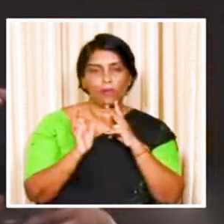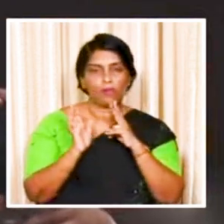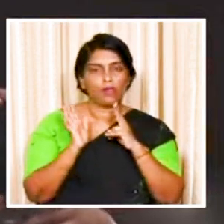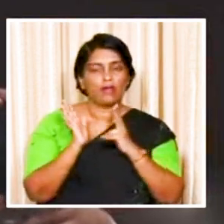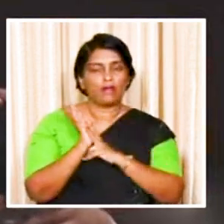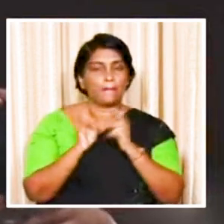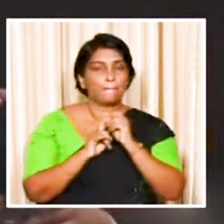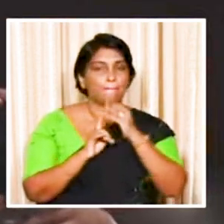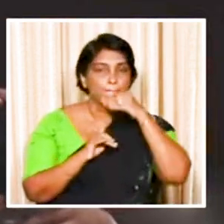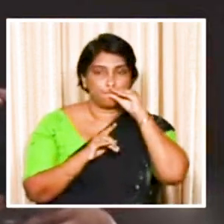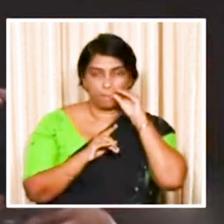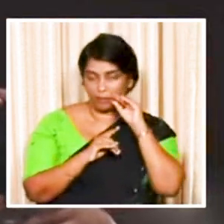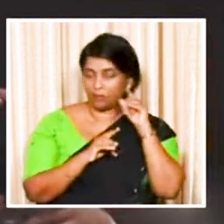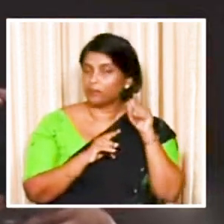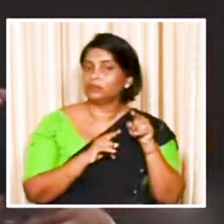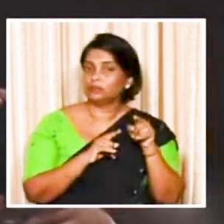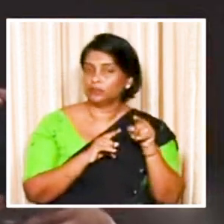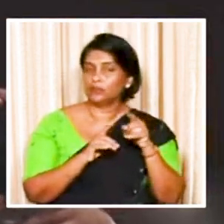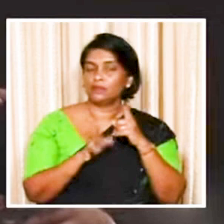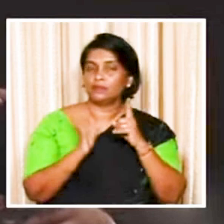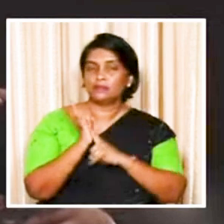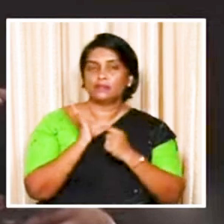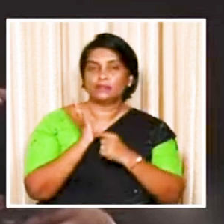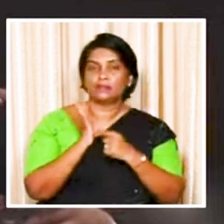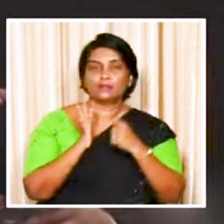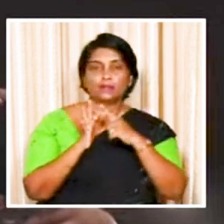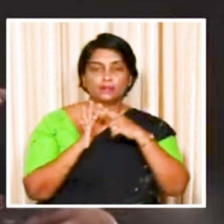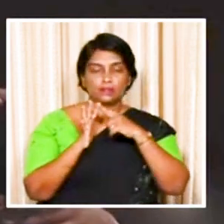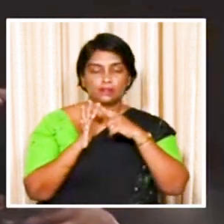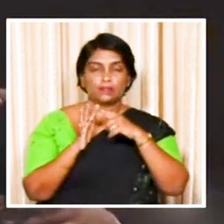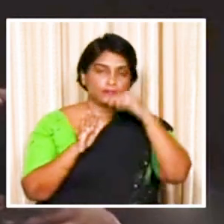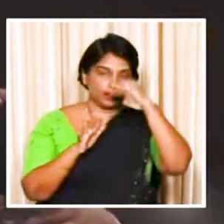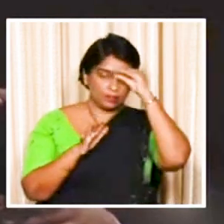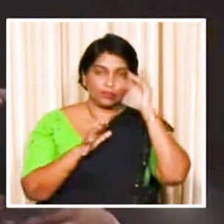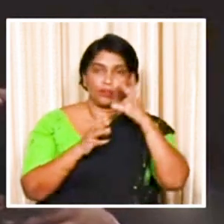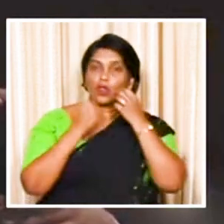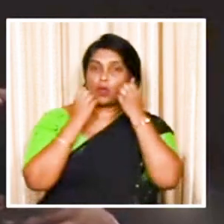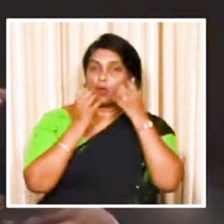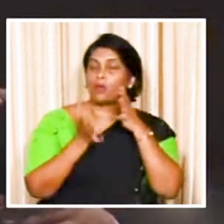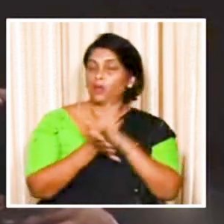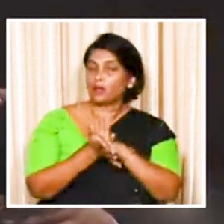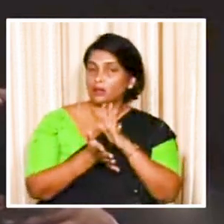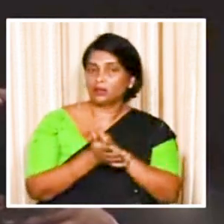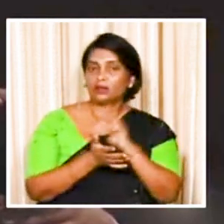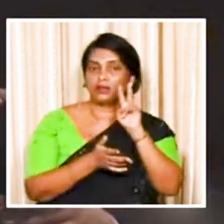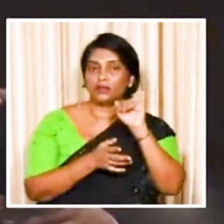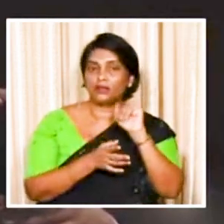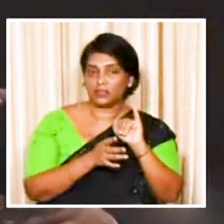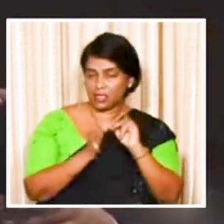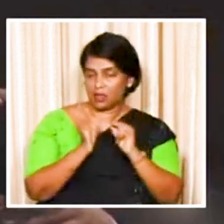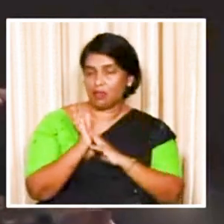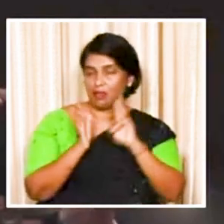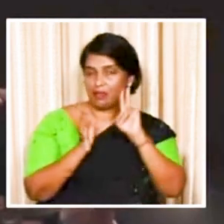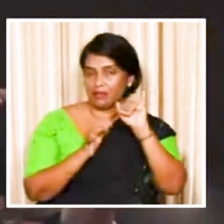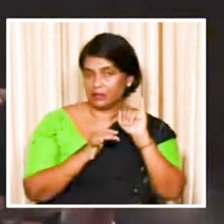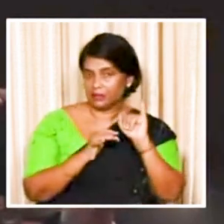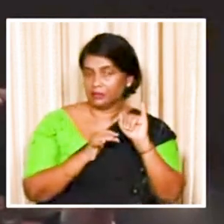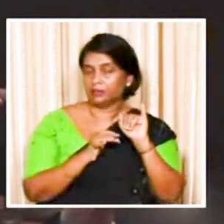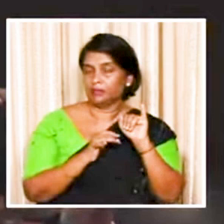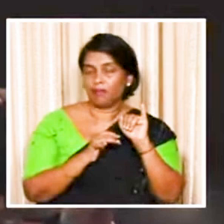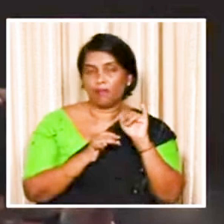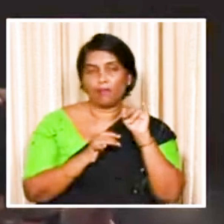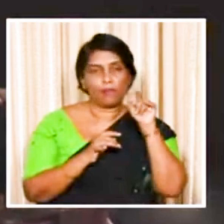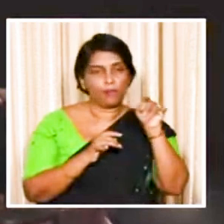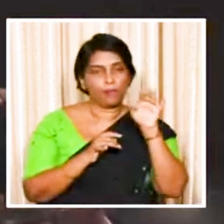கடந்த 2020 11 26 யாழ்ப்பாணம் வெல்வெட்டித்துறையில் அமைந்துள்ள அவரது இல்லத்தில் கேக் வெட்டி பிறந்த நாள் கொண்டாட்டத்தில்